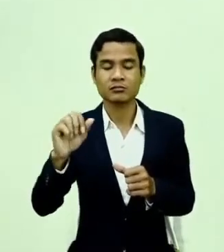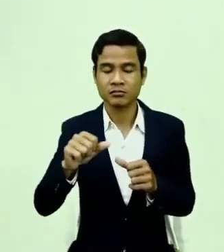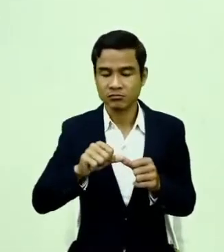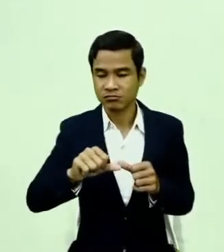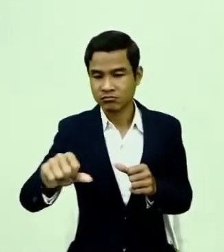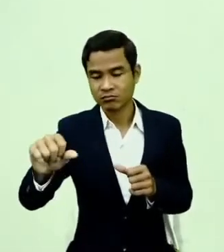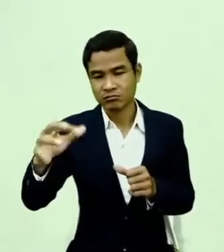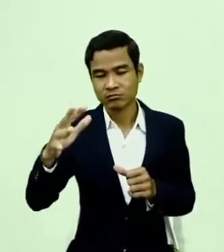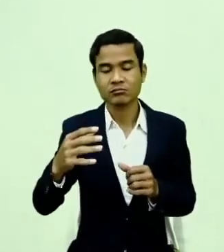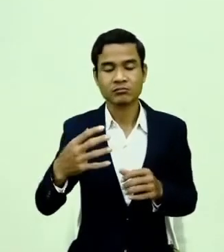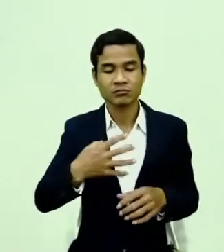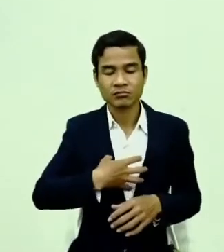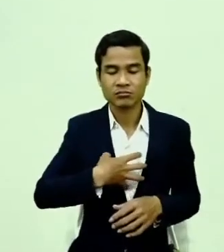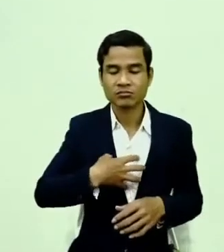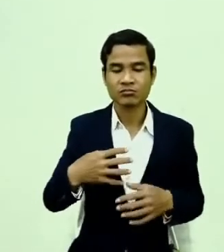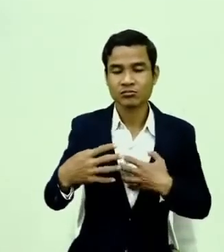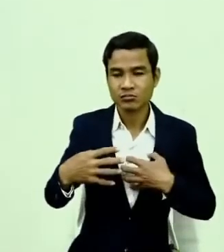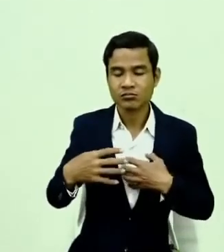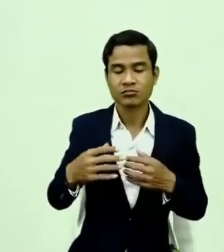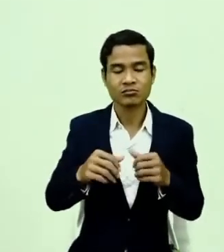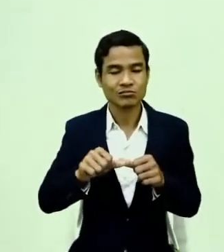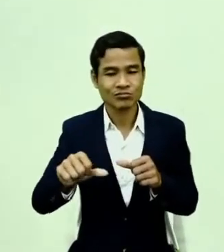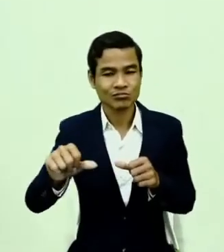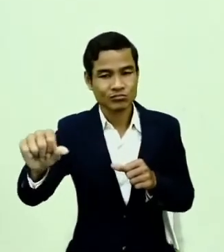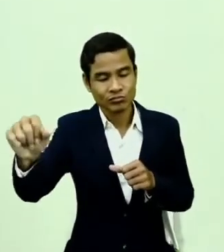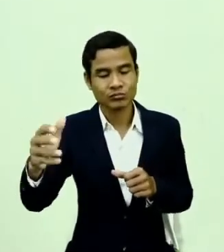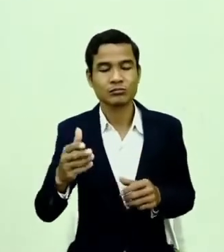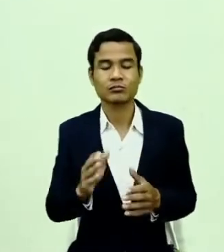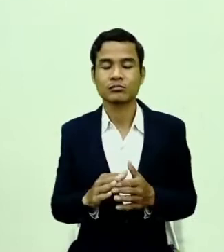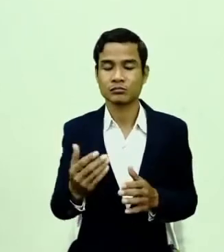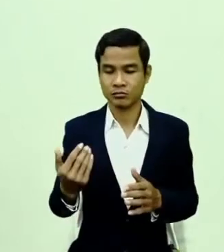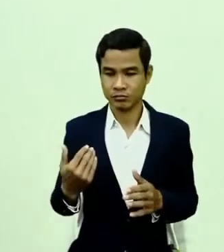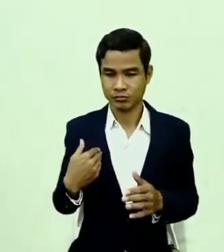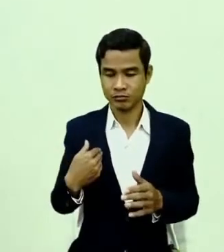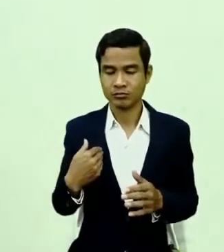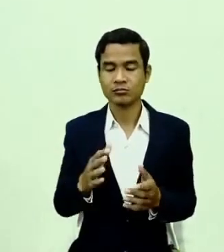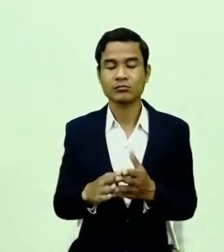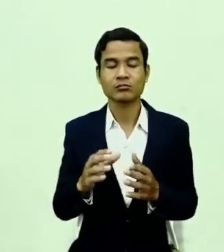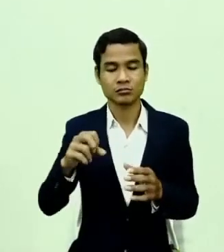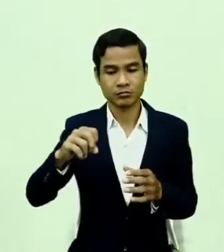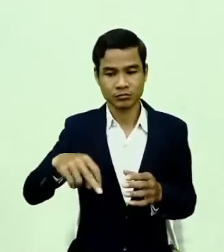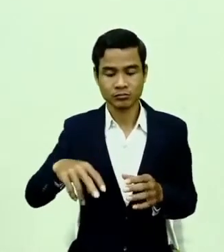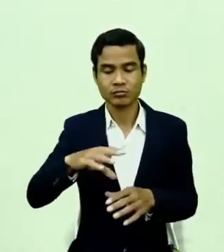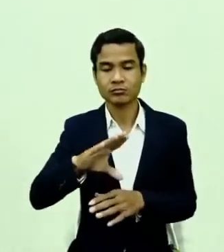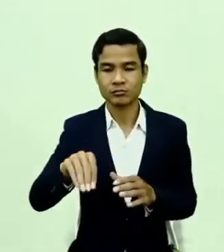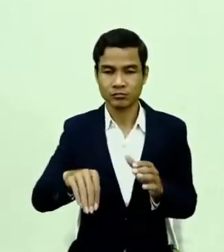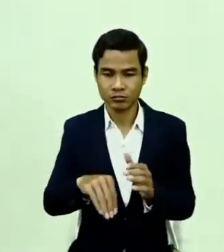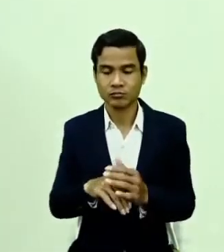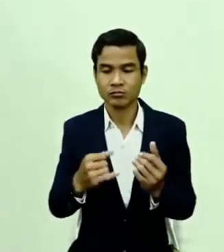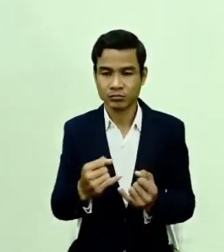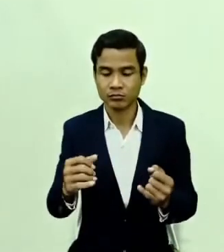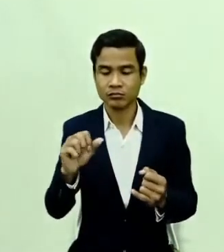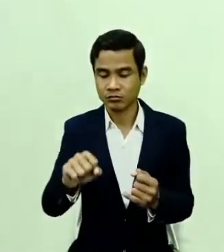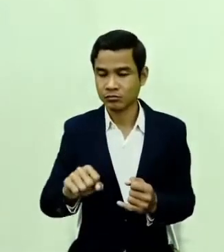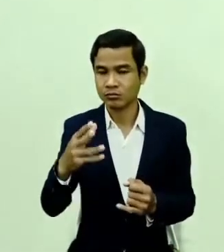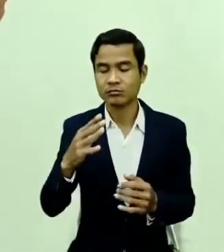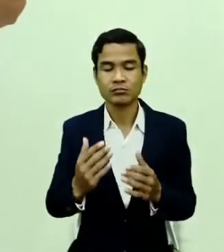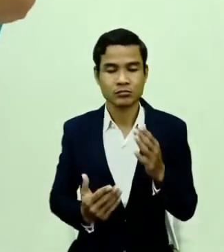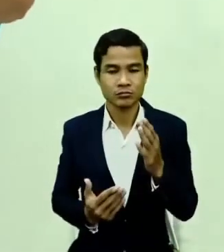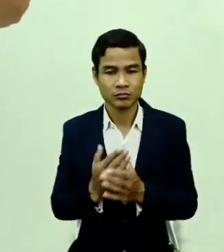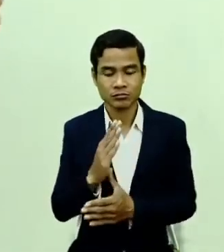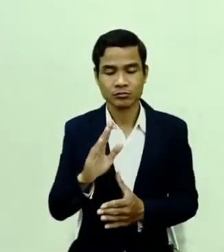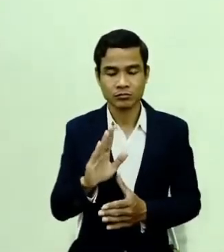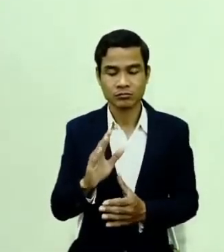at Manjanako ne? Jan. Hi, cook domroca, or bako man and ayo. Kuman, I chit set the